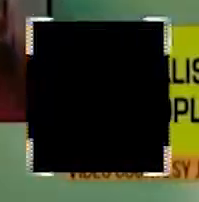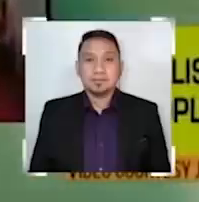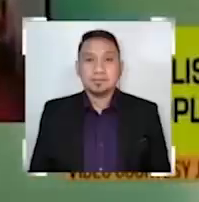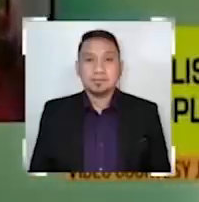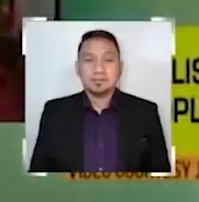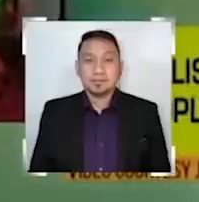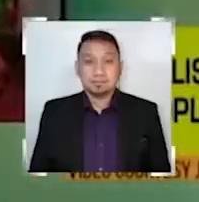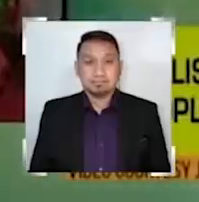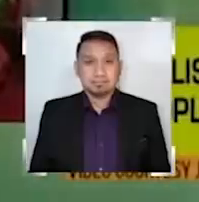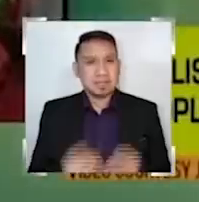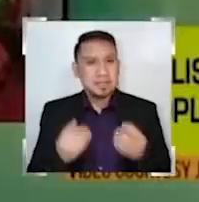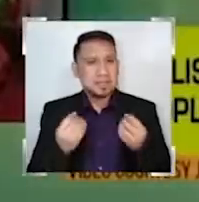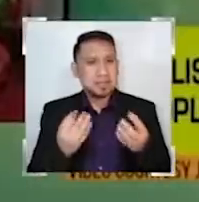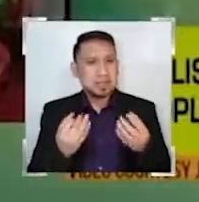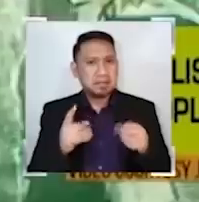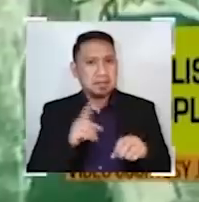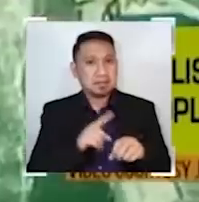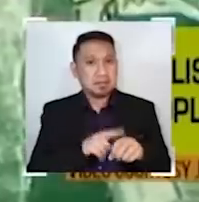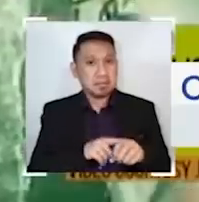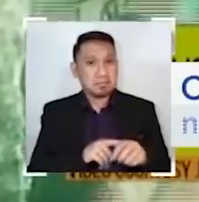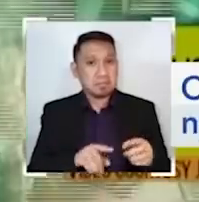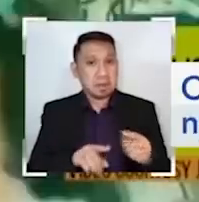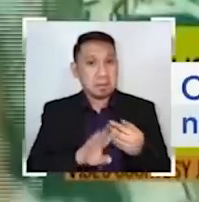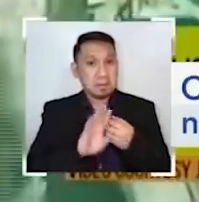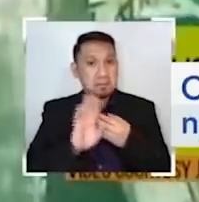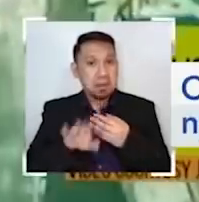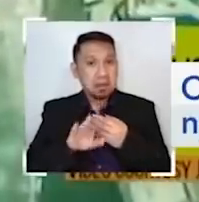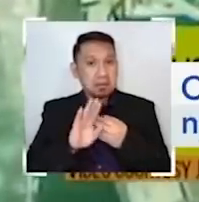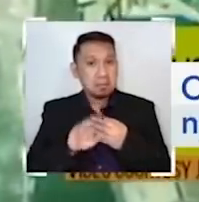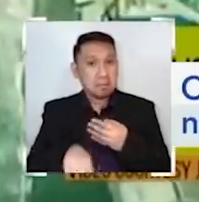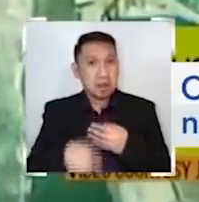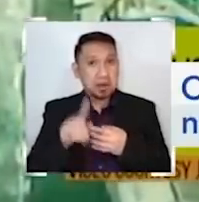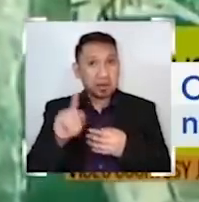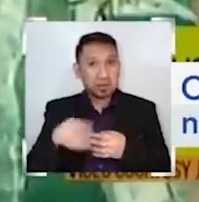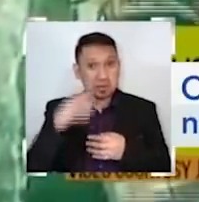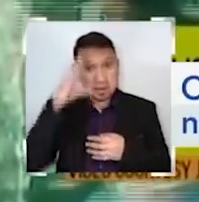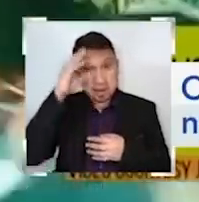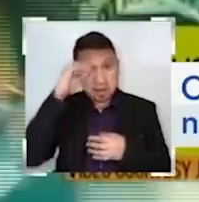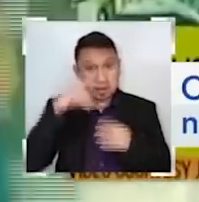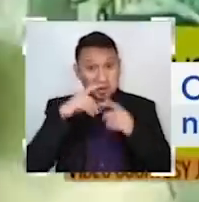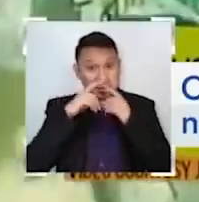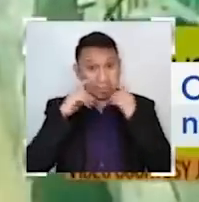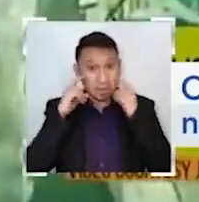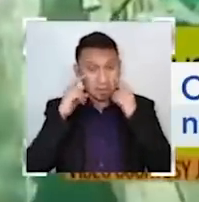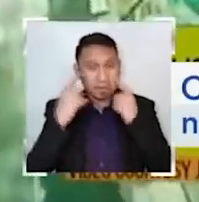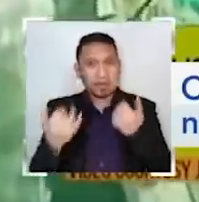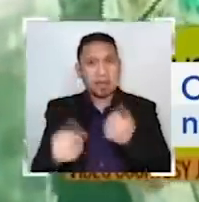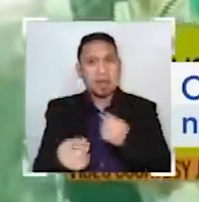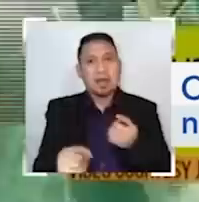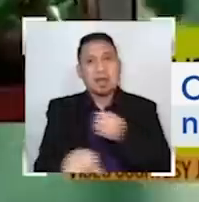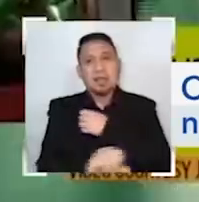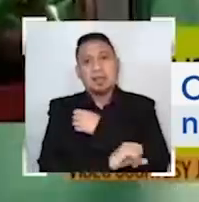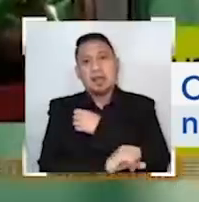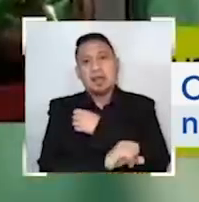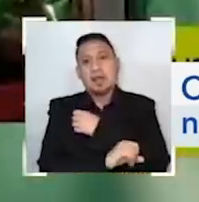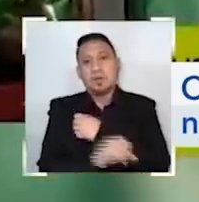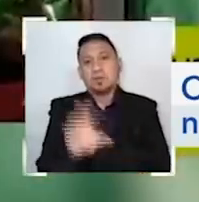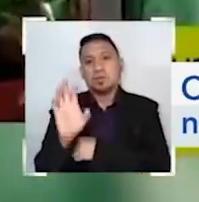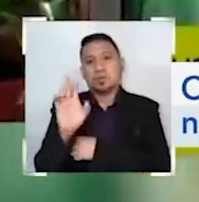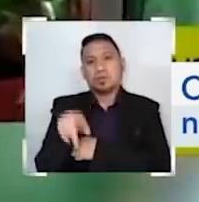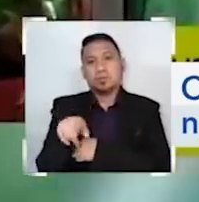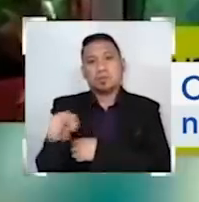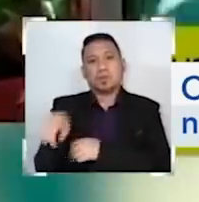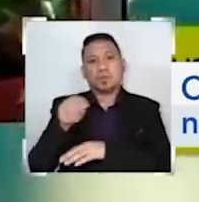Ilang beses nagpabalik-balik sa stall ang isang lalaking nakamask at maya-maya, sinikwat niya ang cellphone na nasa tindahan sa